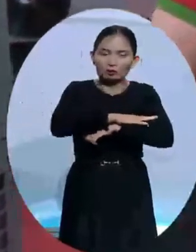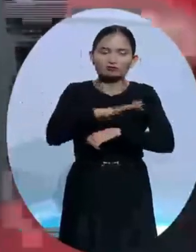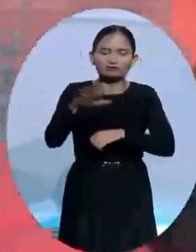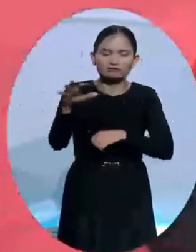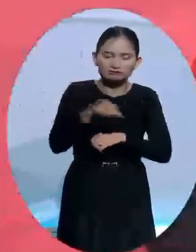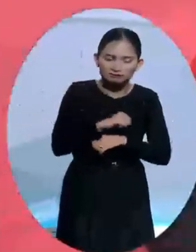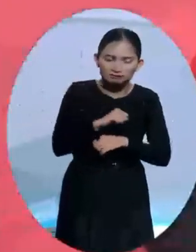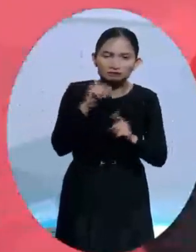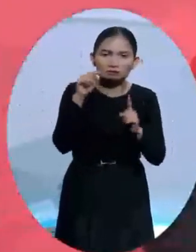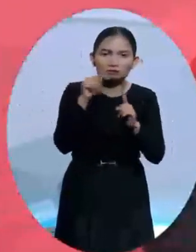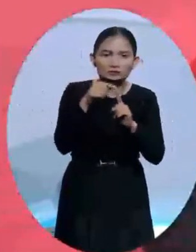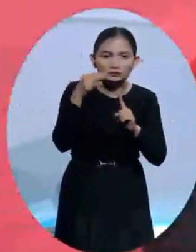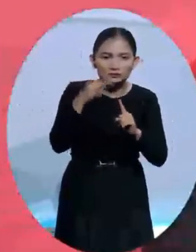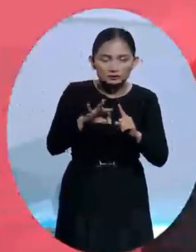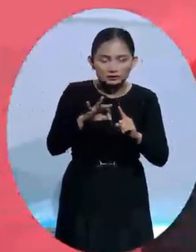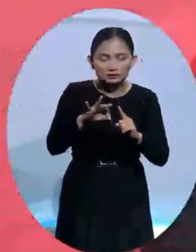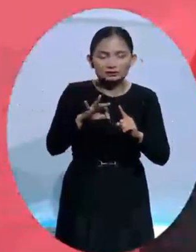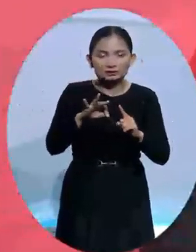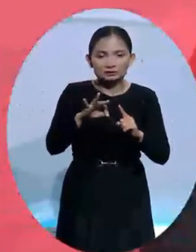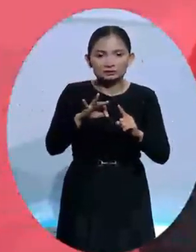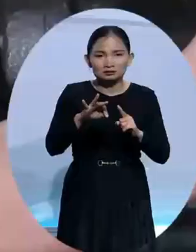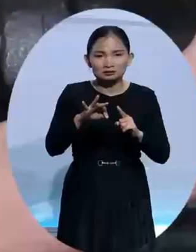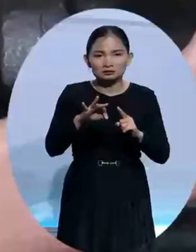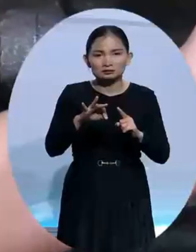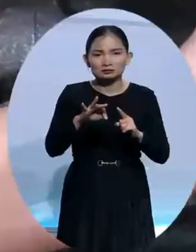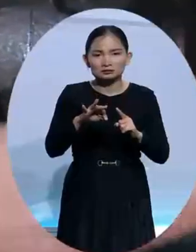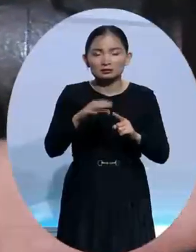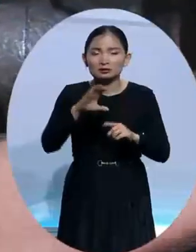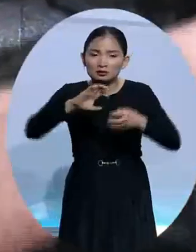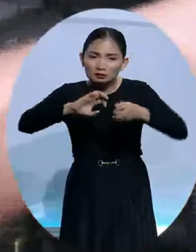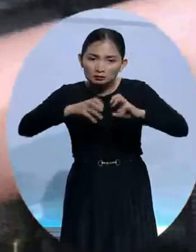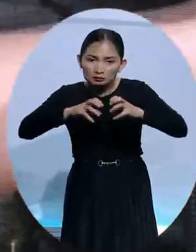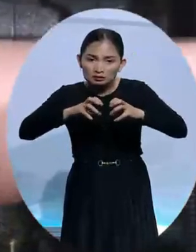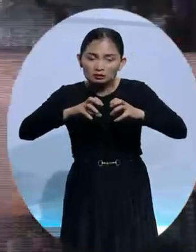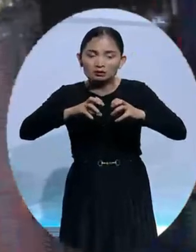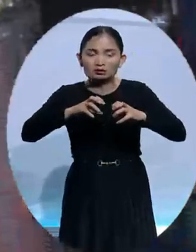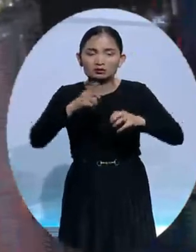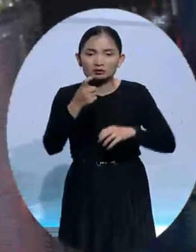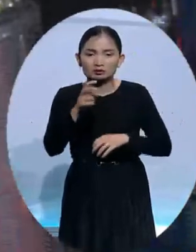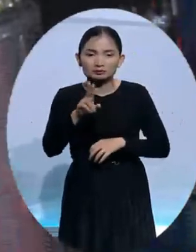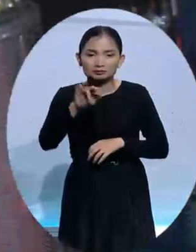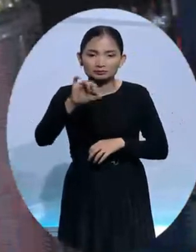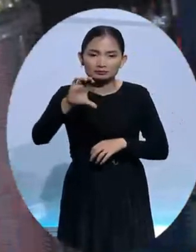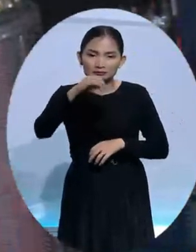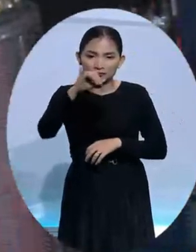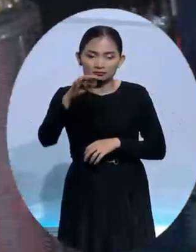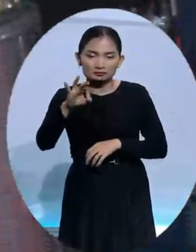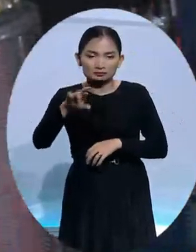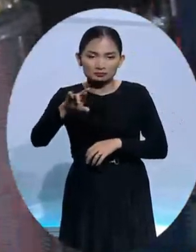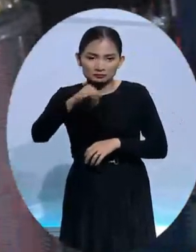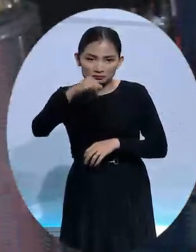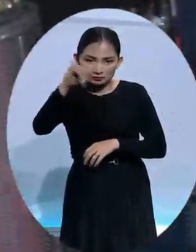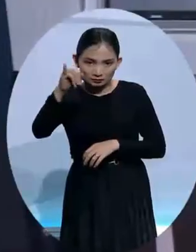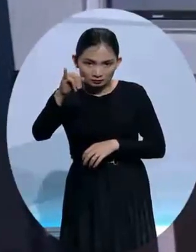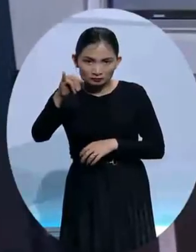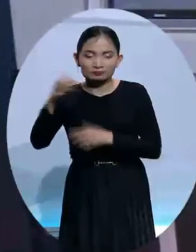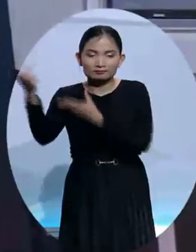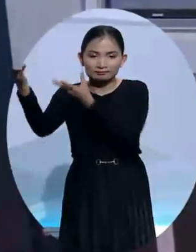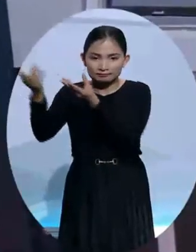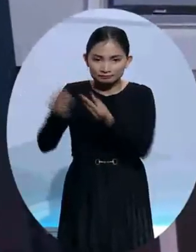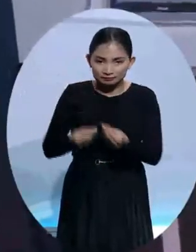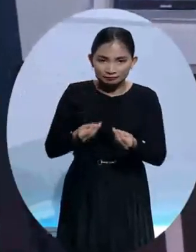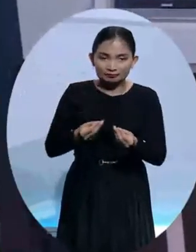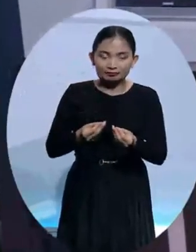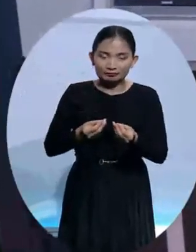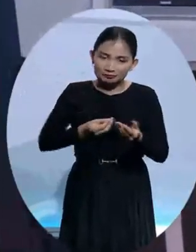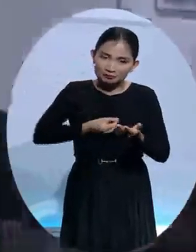tế của đất nước. Công ty trách nhiệm hữu hạn thiết bị công nghiệp Đức Trí đã mạnh dạn cung cấp các dòng máy nén khí cao cấp, có động cơ từ 500 vĩnh